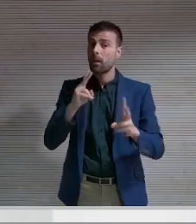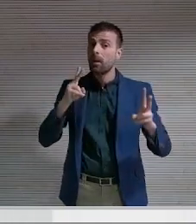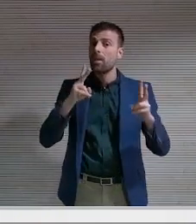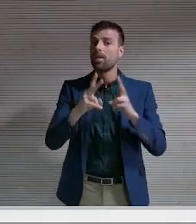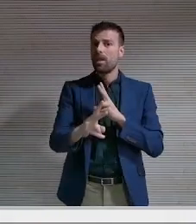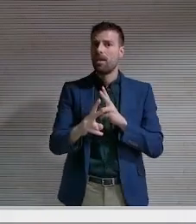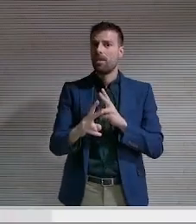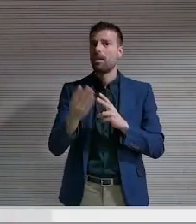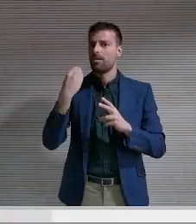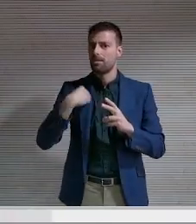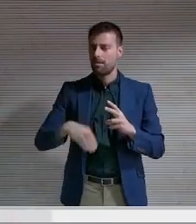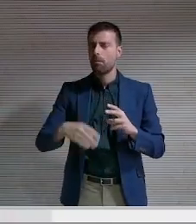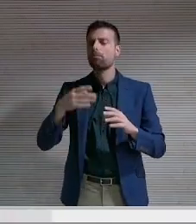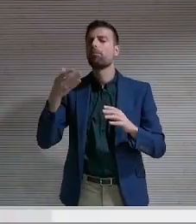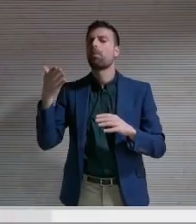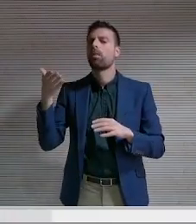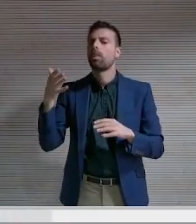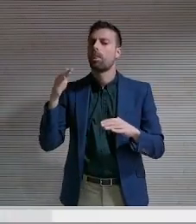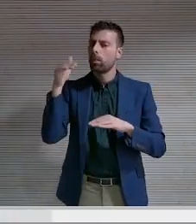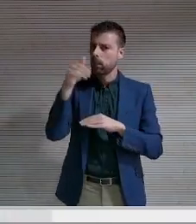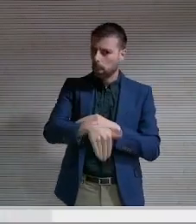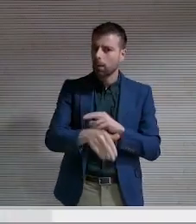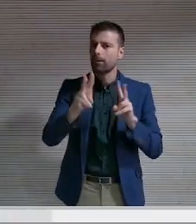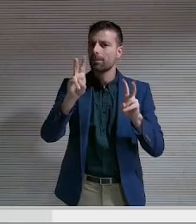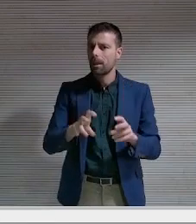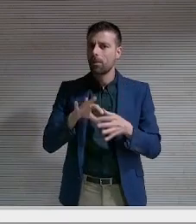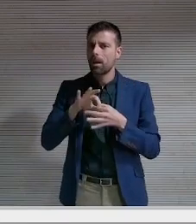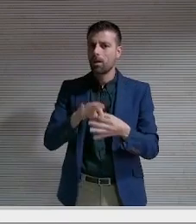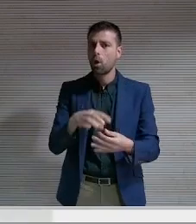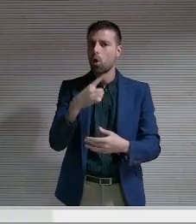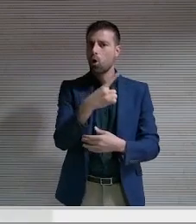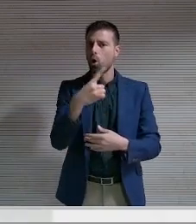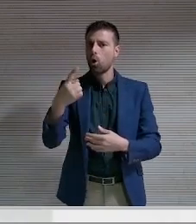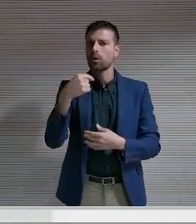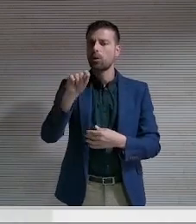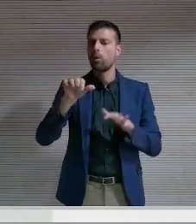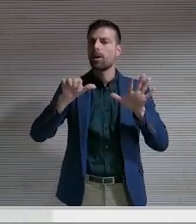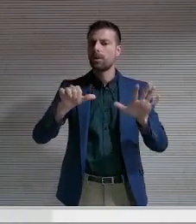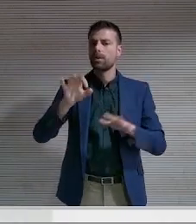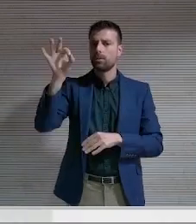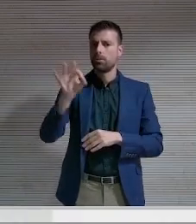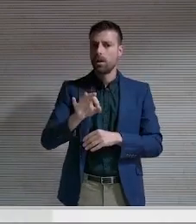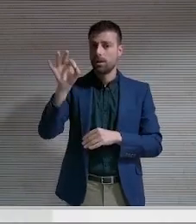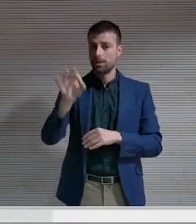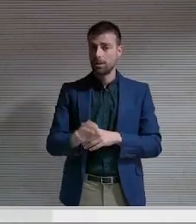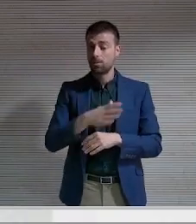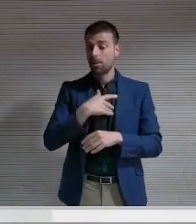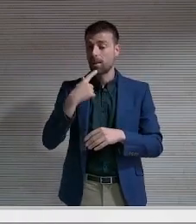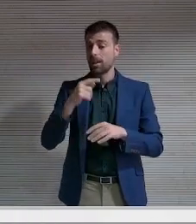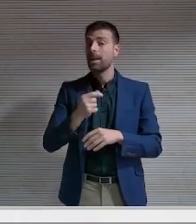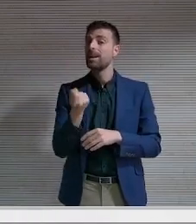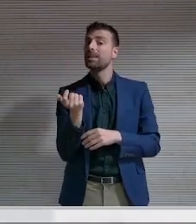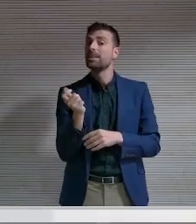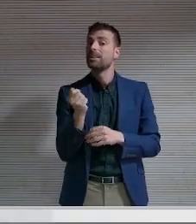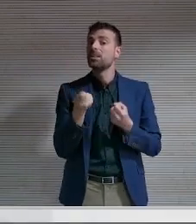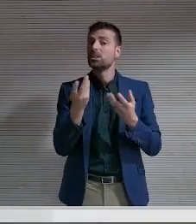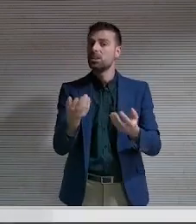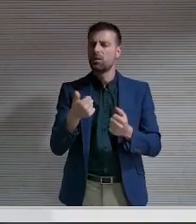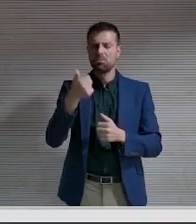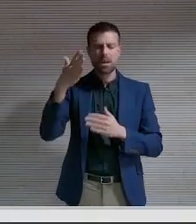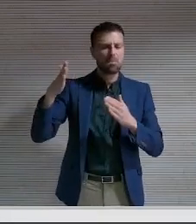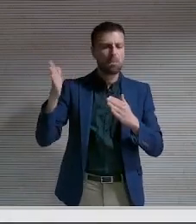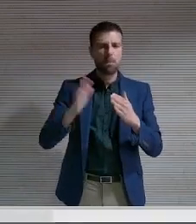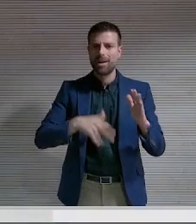hi ha hagut una forta baixada en aquest sentit, d'un 11,6%, que suposa la xifra més baixa de tota la